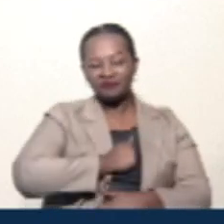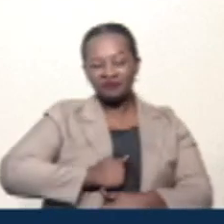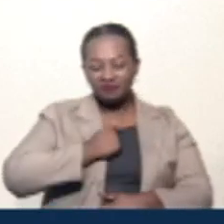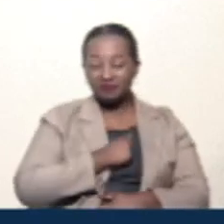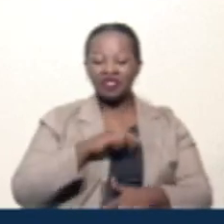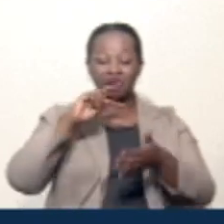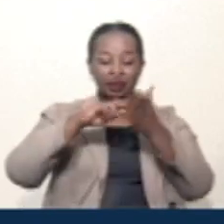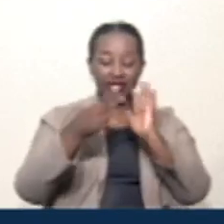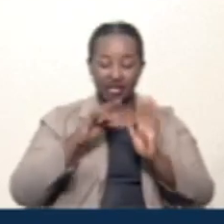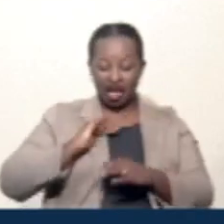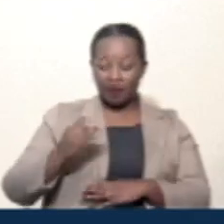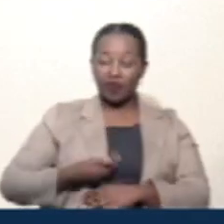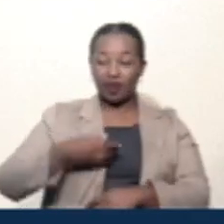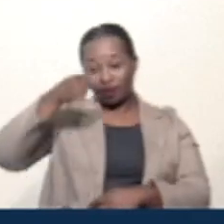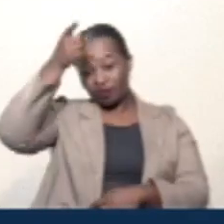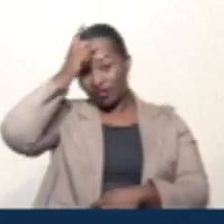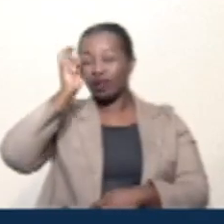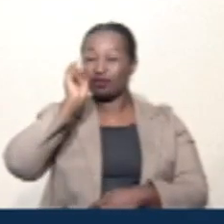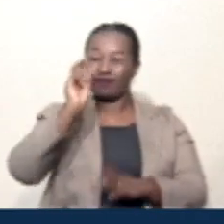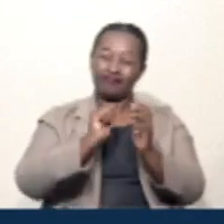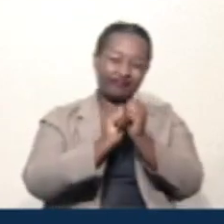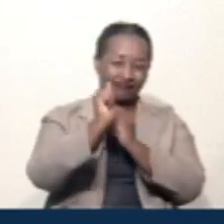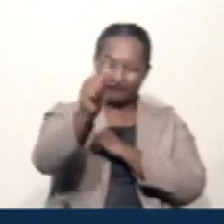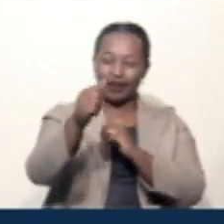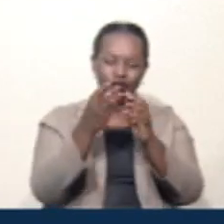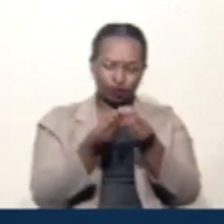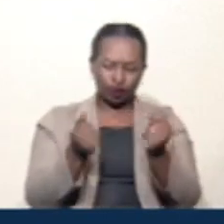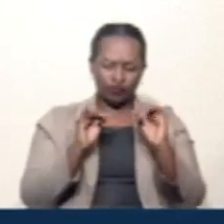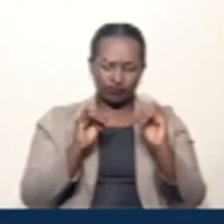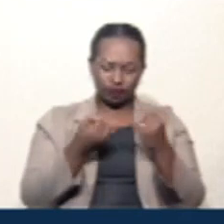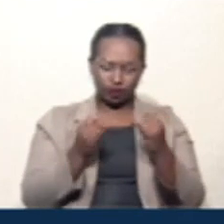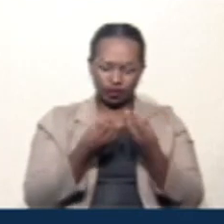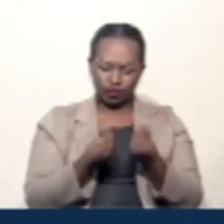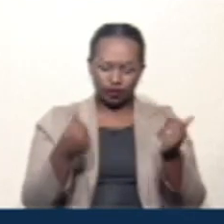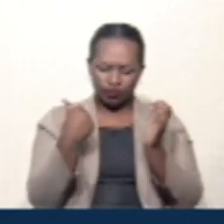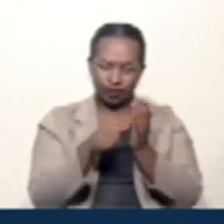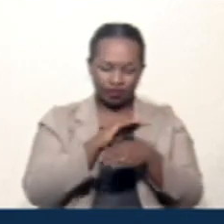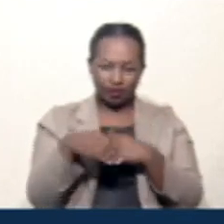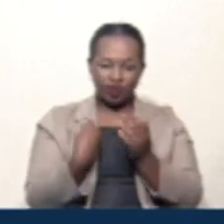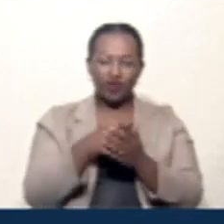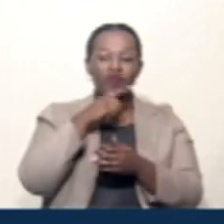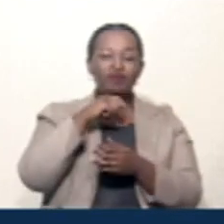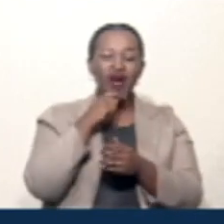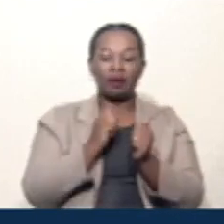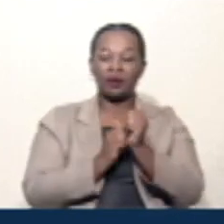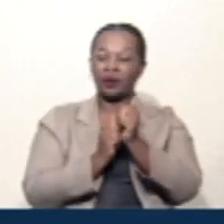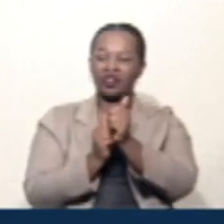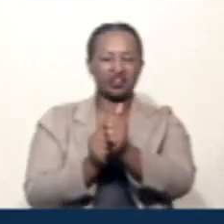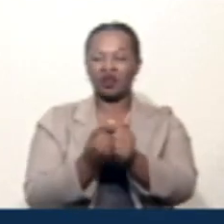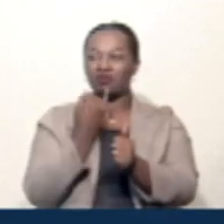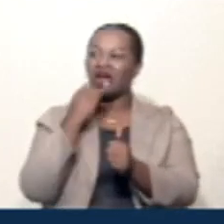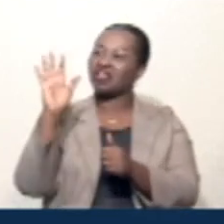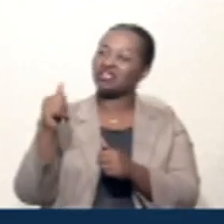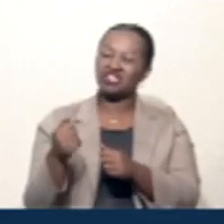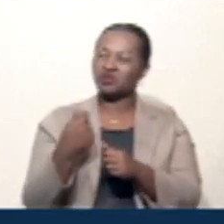mu cyaro twarebye kure, tugerageza gukemura utwo tubazo twose ku buryo umugabo utakubwa umukurikiza umwana ngo